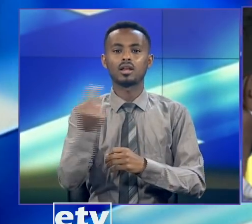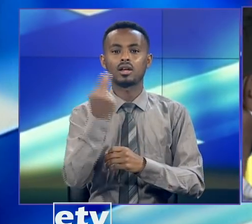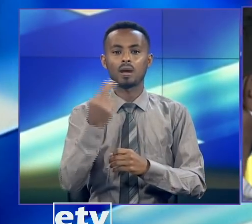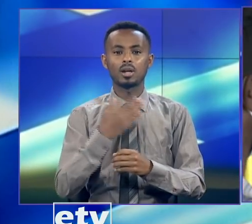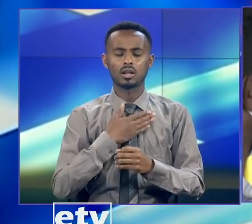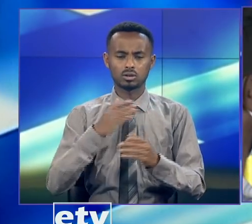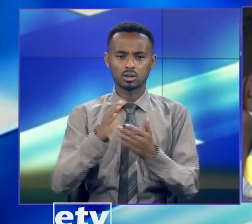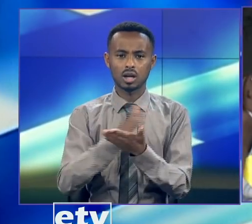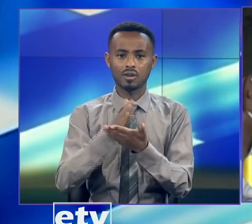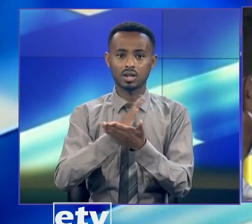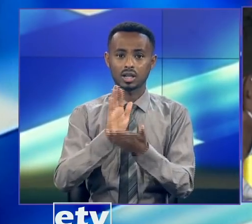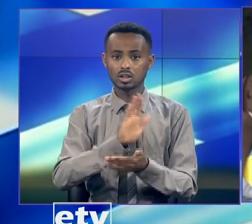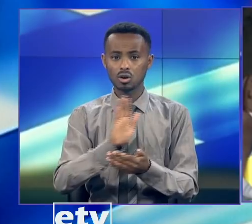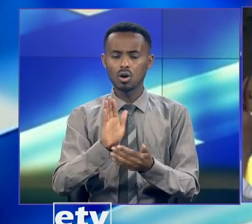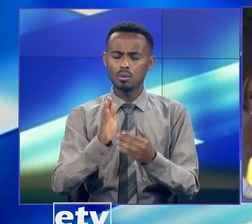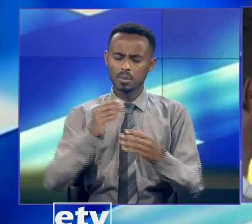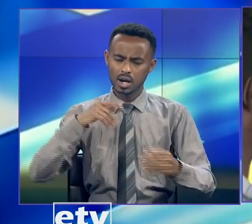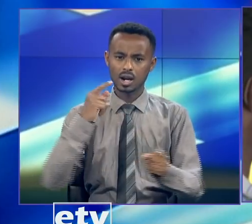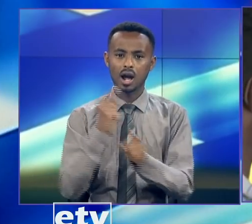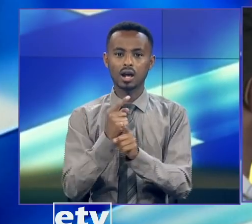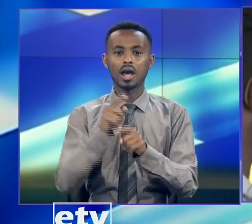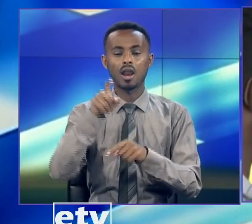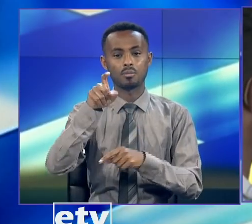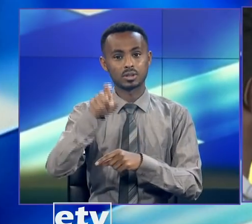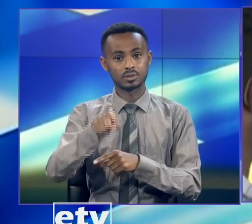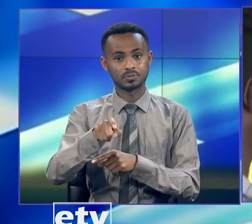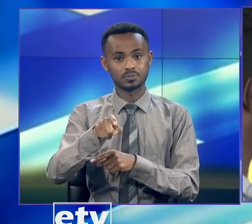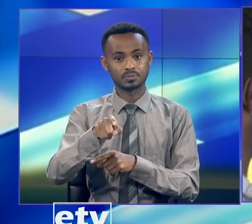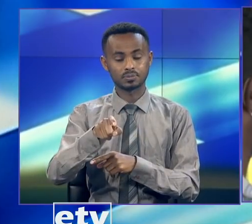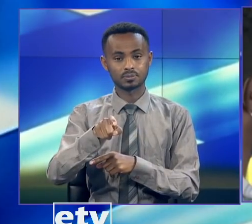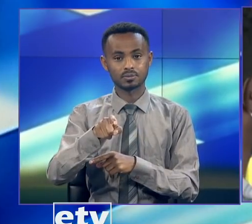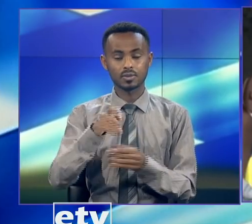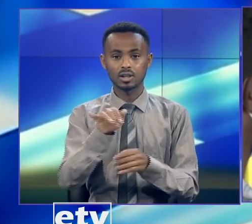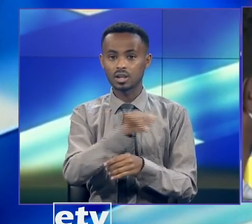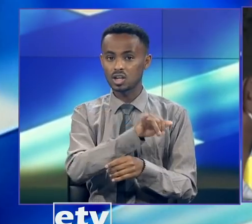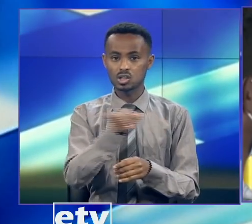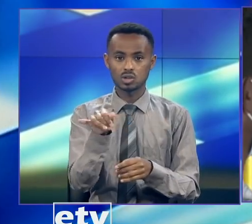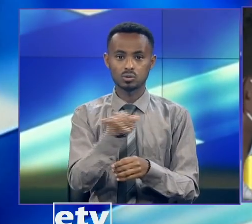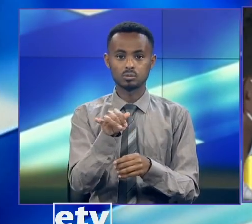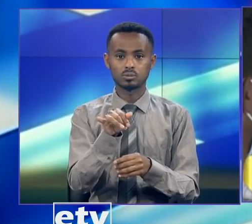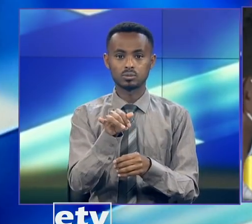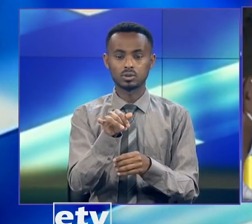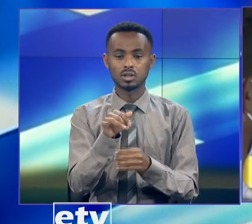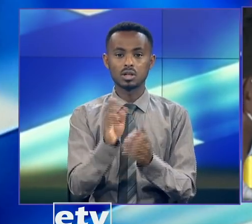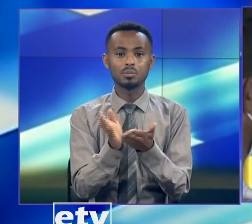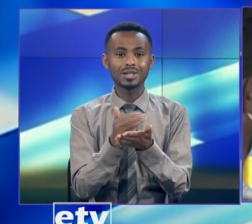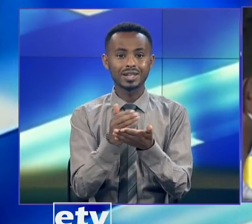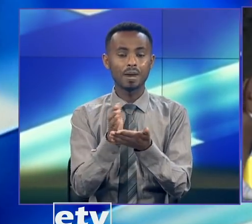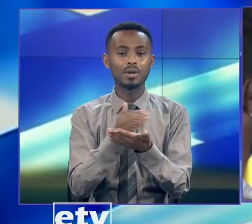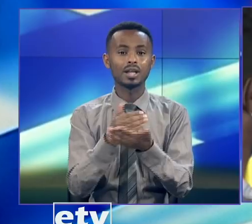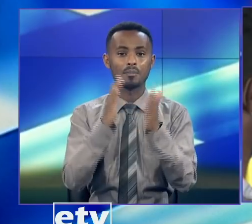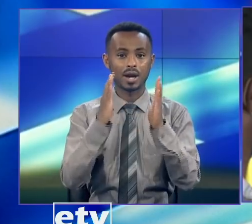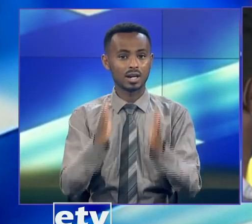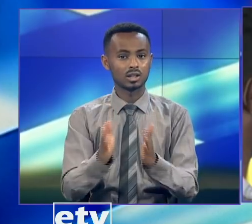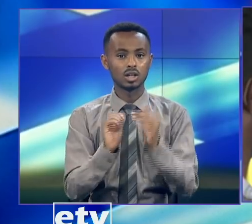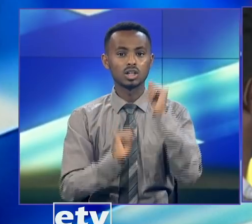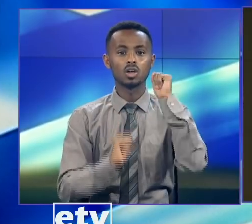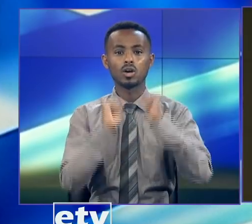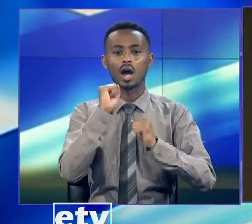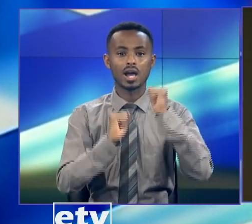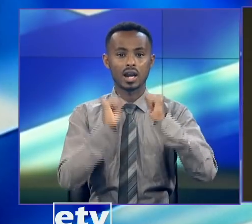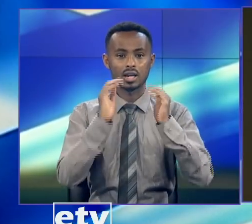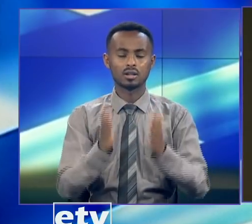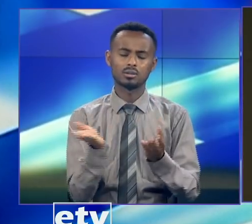ተጠቃሚነታቸው፣ ተሳታፊነታቸው መረጋገጥ አለበት። እንደዚሁ የምርትና ምርታማነትን